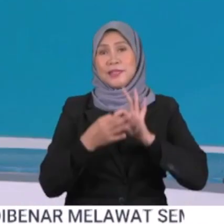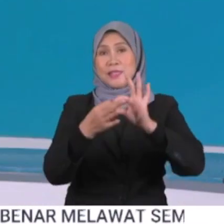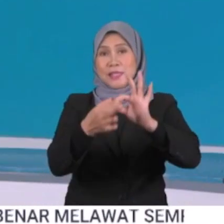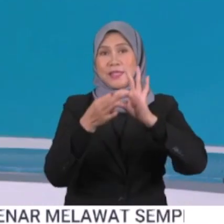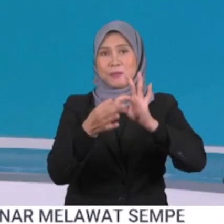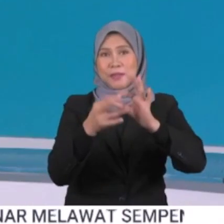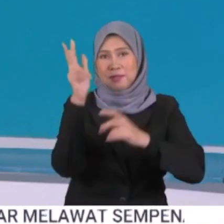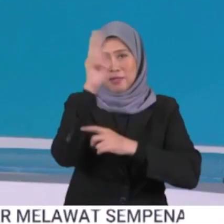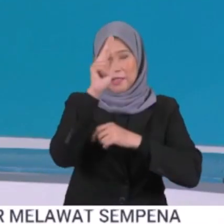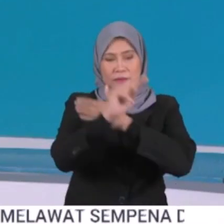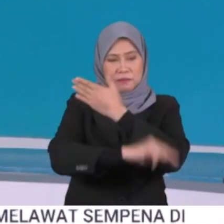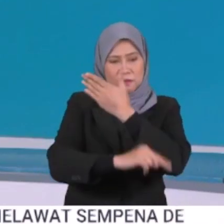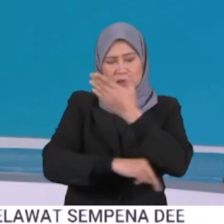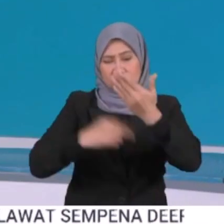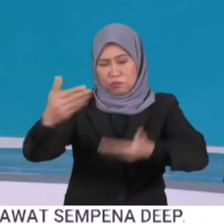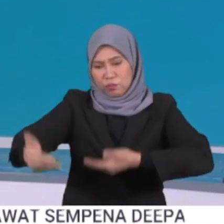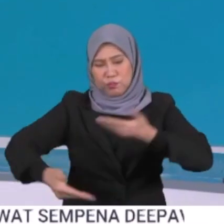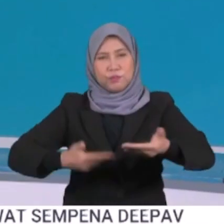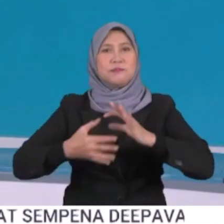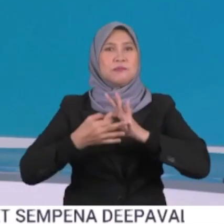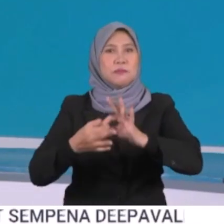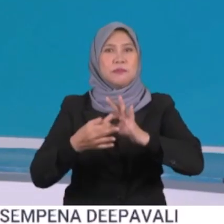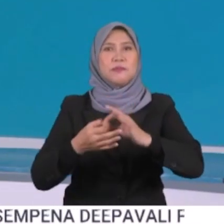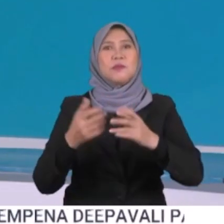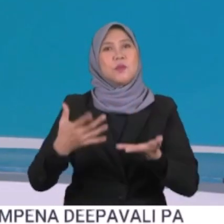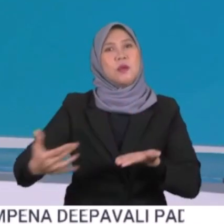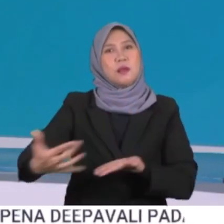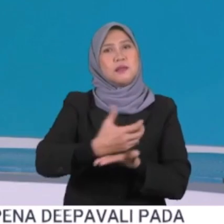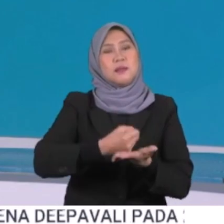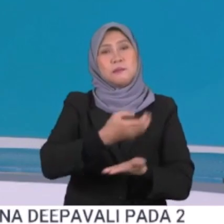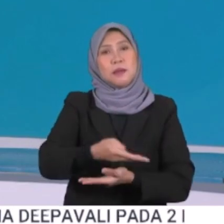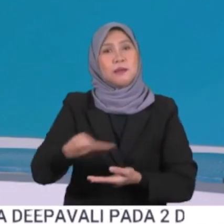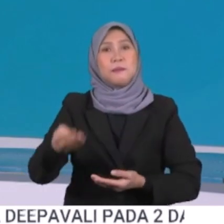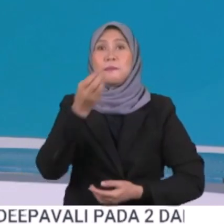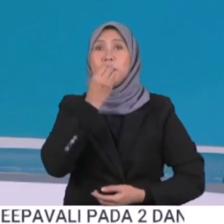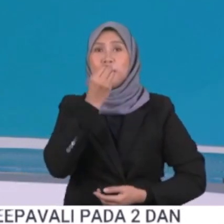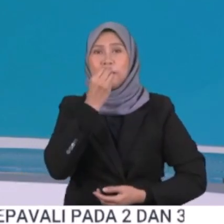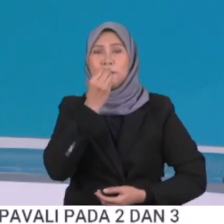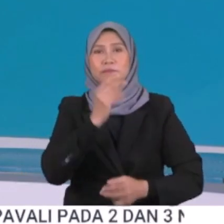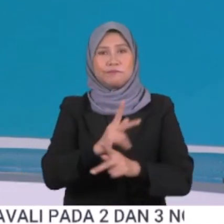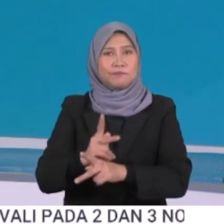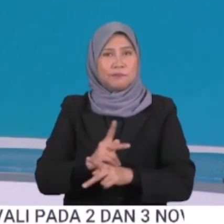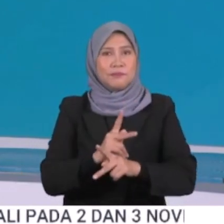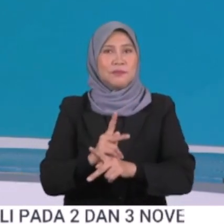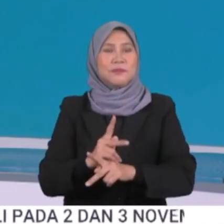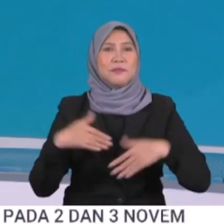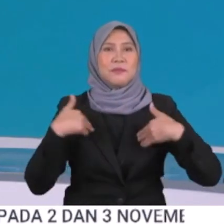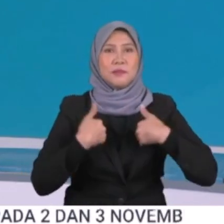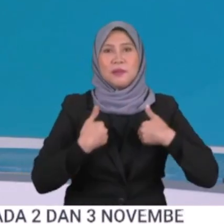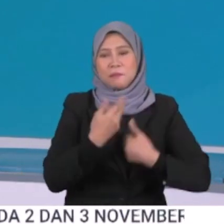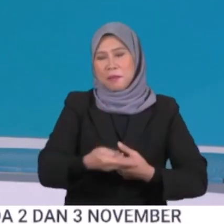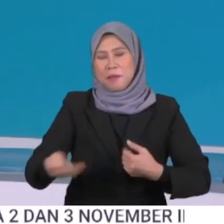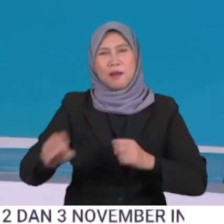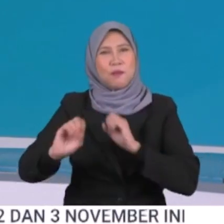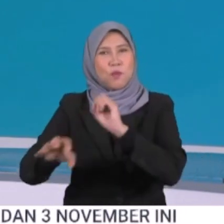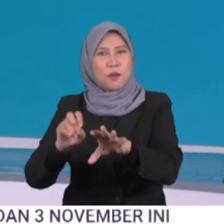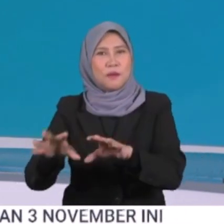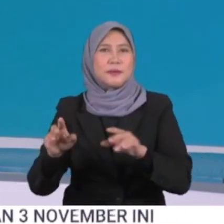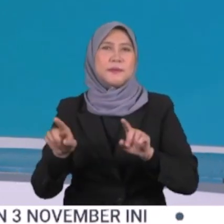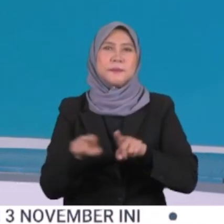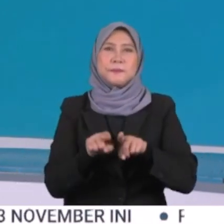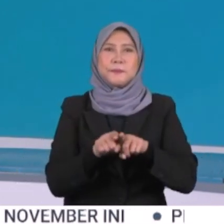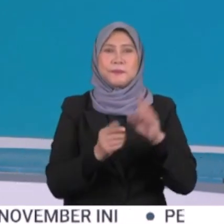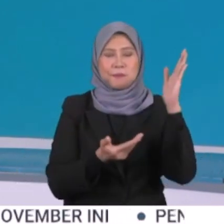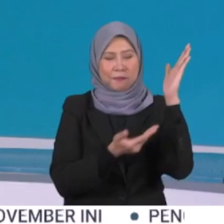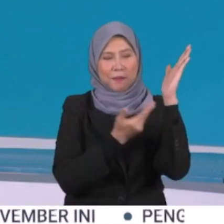Kerjasama kerajaan negeri dialu-alukan untuk menghasilkan bahan makanan ternakan khususnya daripada sisa-sisa bahan buangan seperti kelapa